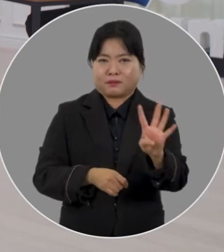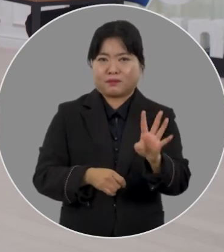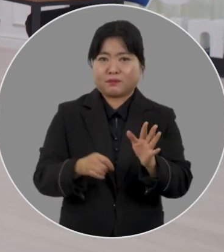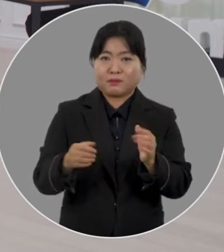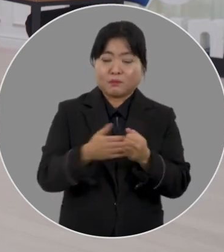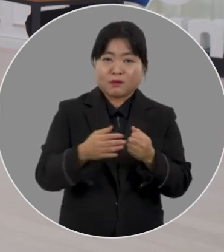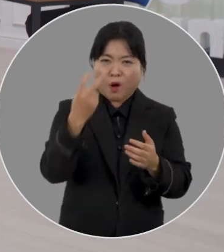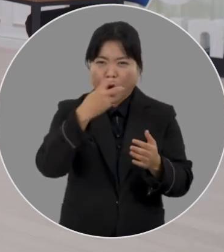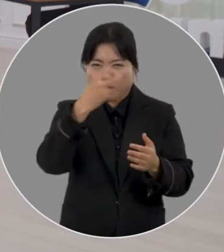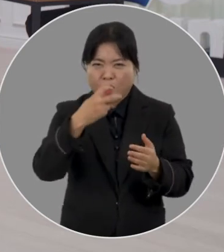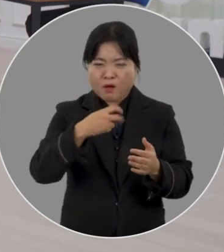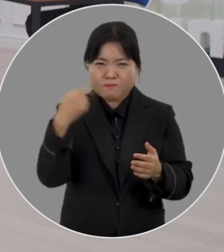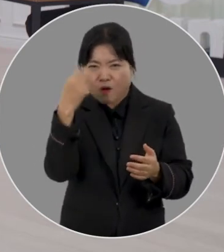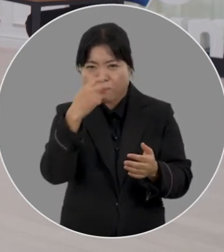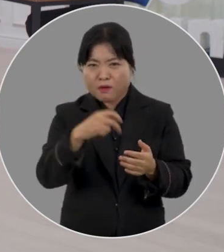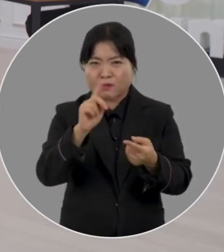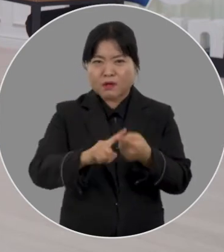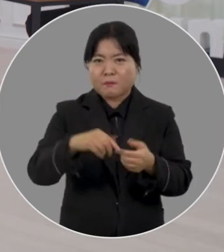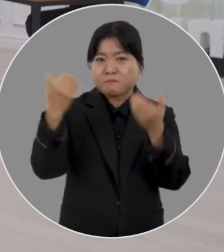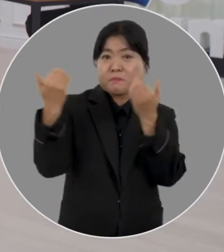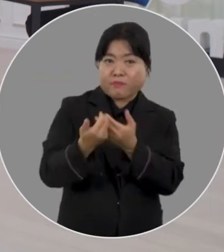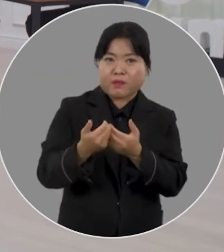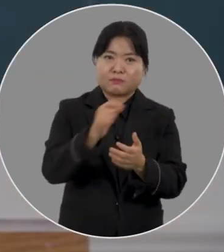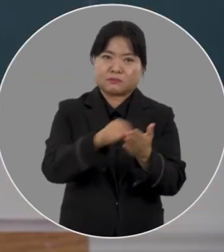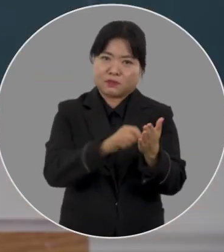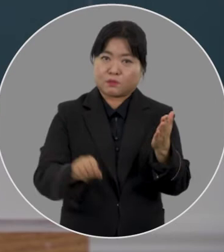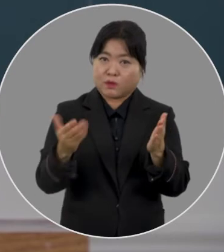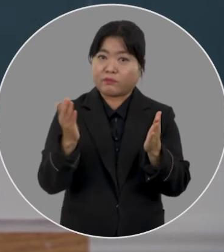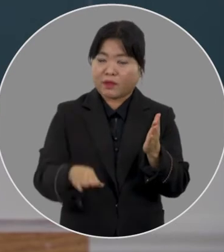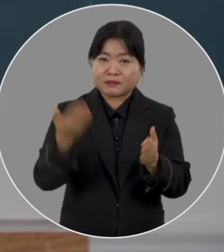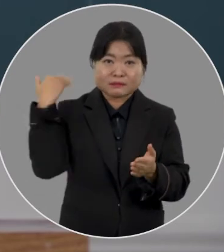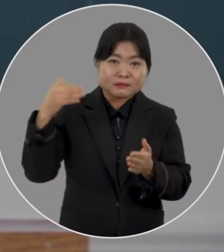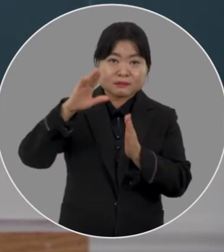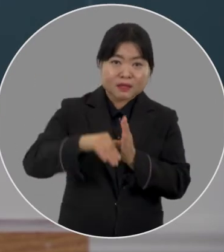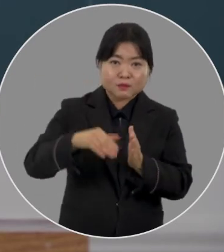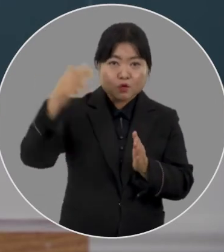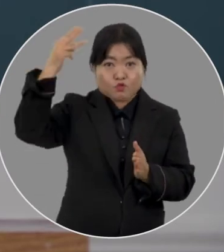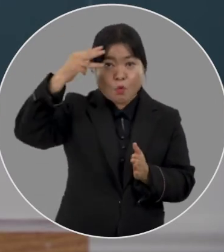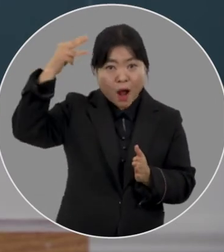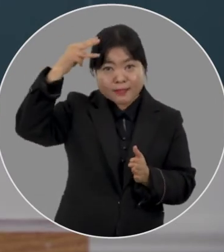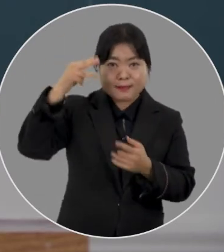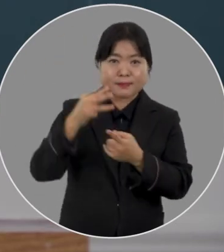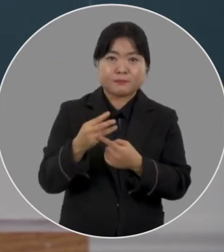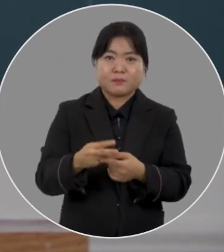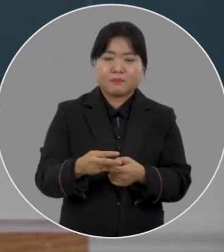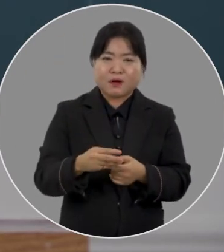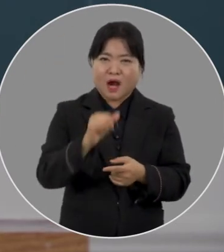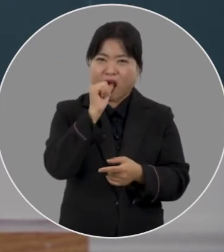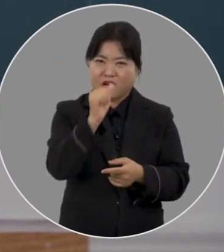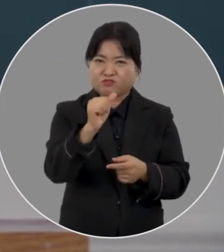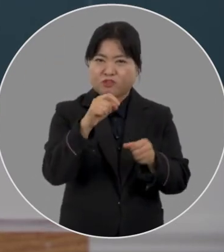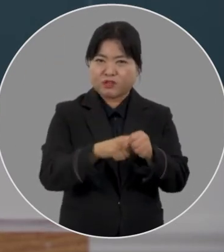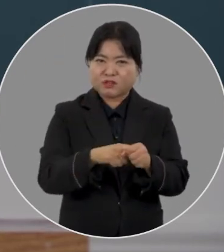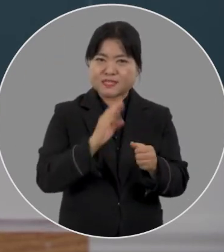검열제도에 반대를 하면서 이야기를 하게 되는데, 당시에 이제 그 교황이 뭐 이렇게 되게